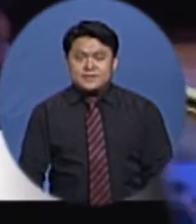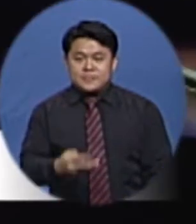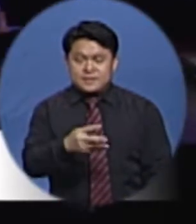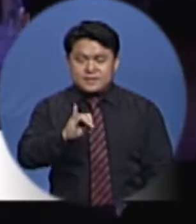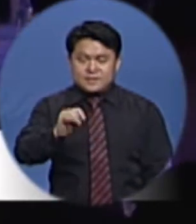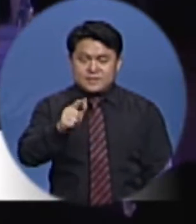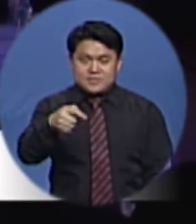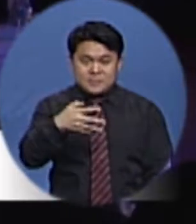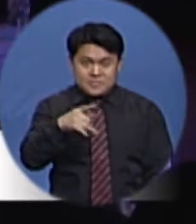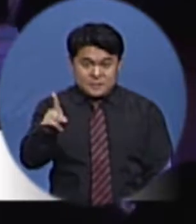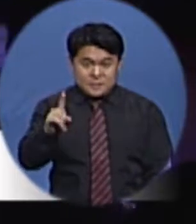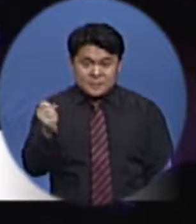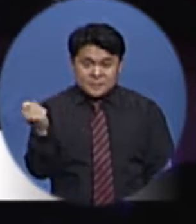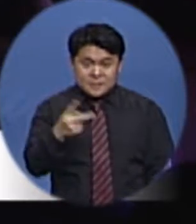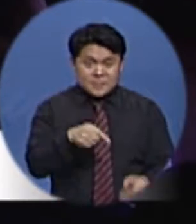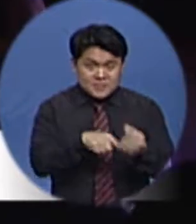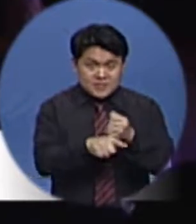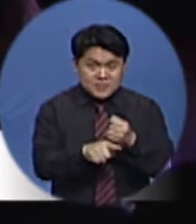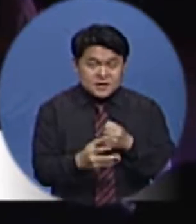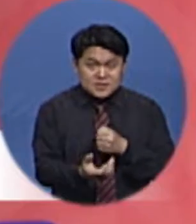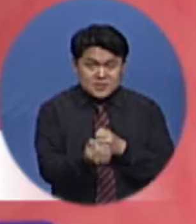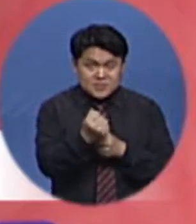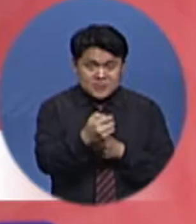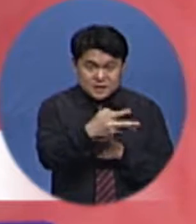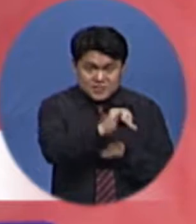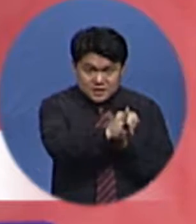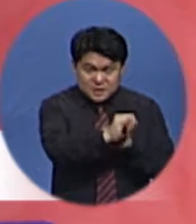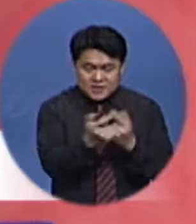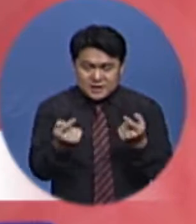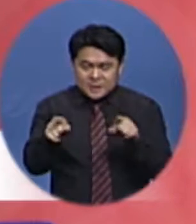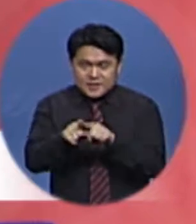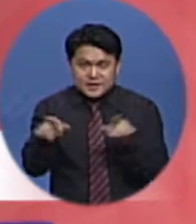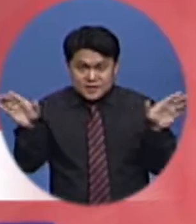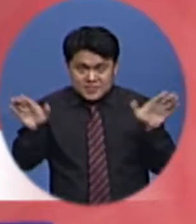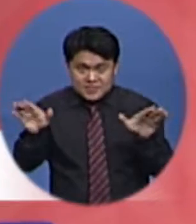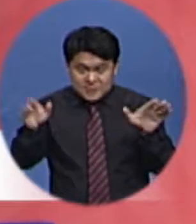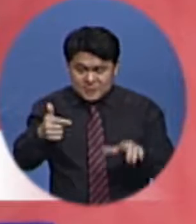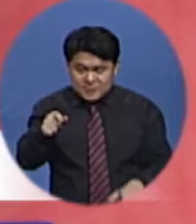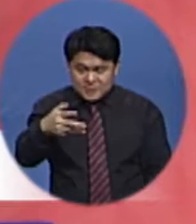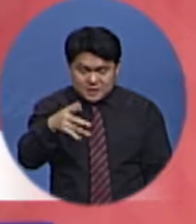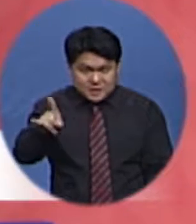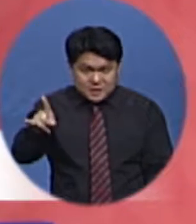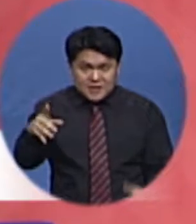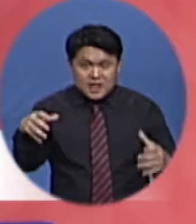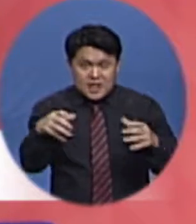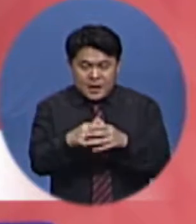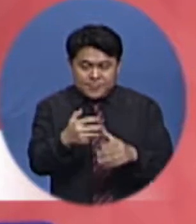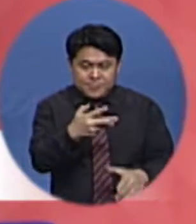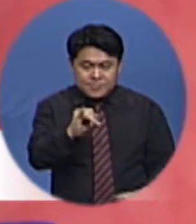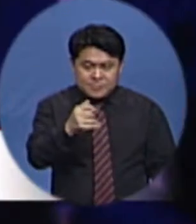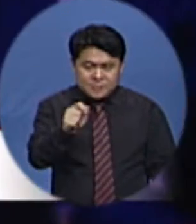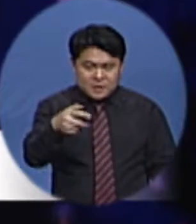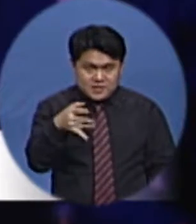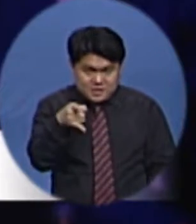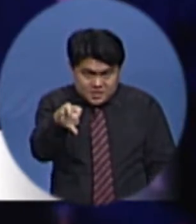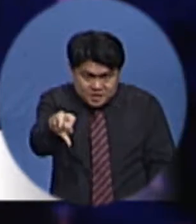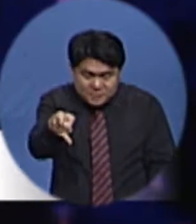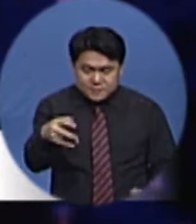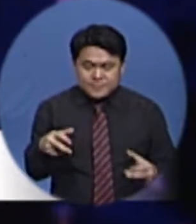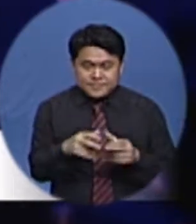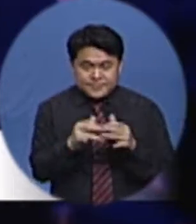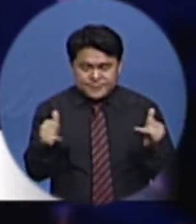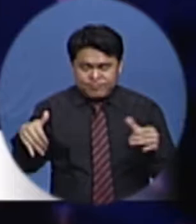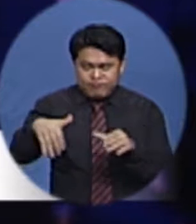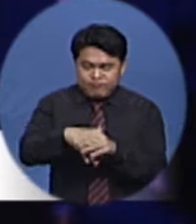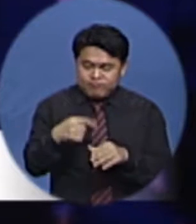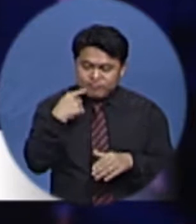리날레는 영어로 다시라는 뜻을 가진 리와 함께 날아보자는 뜻의 순수 우리말인 날레를 합친 말로 장애인들이 문화예술을